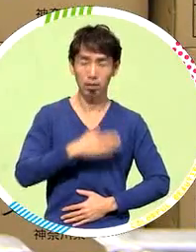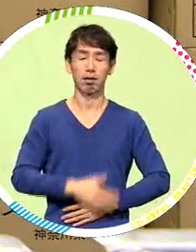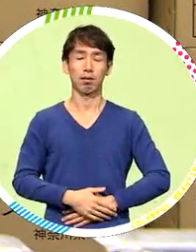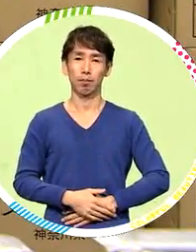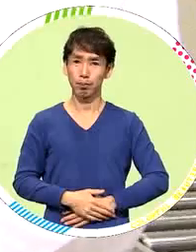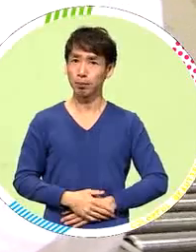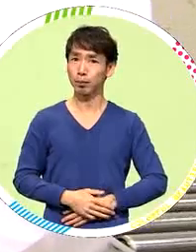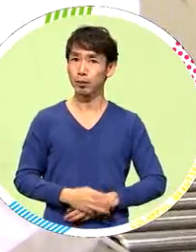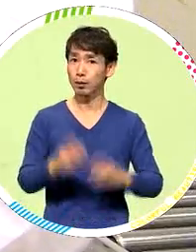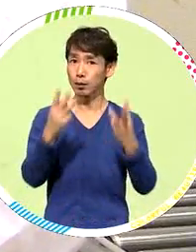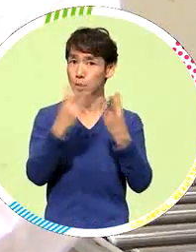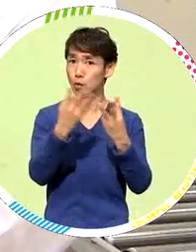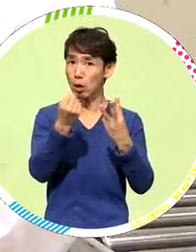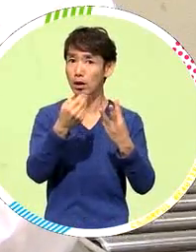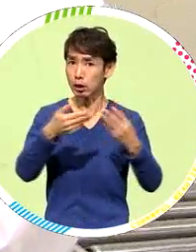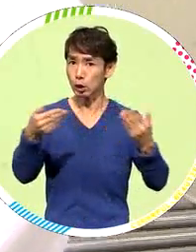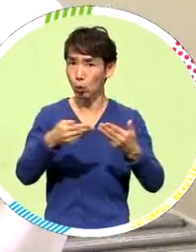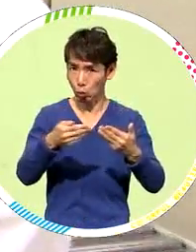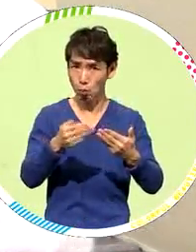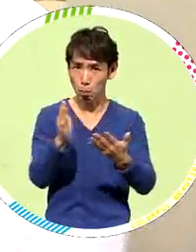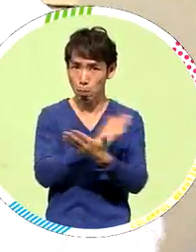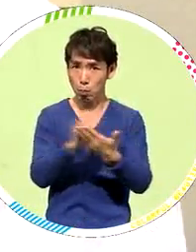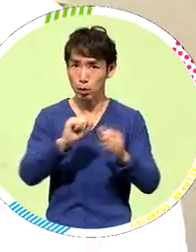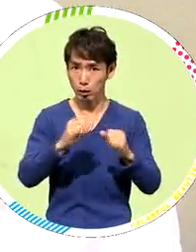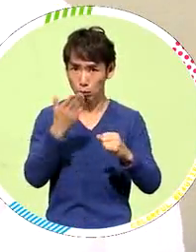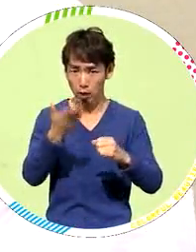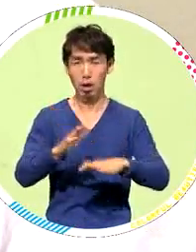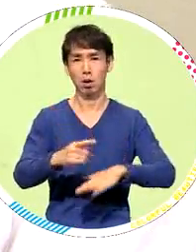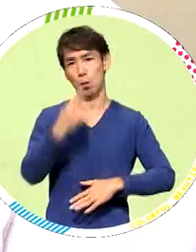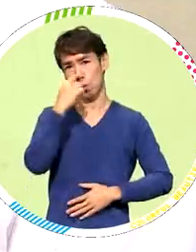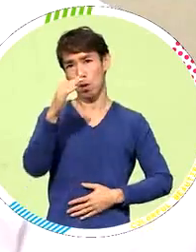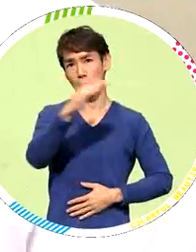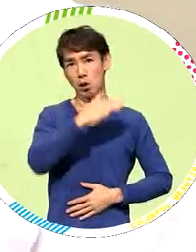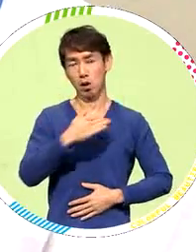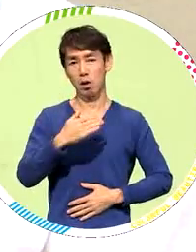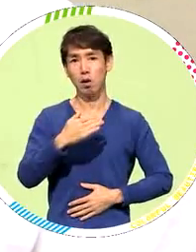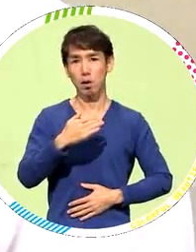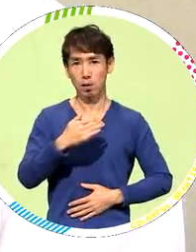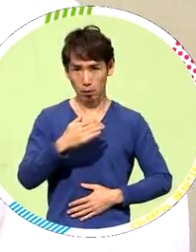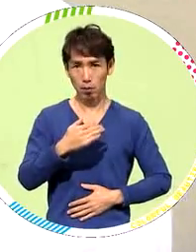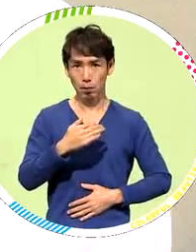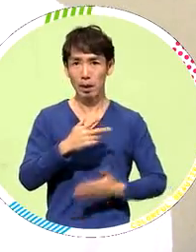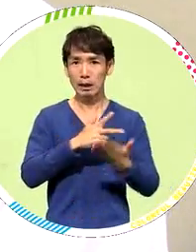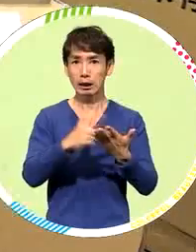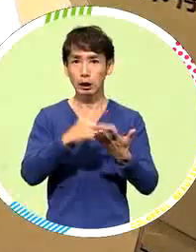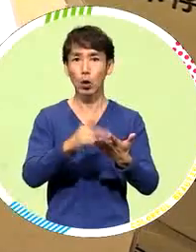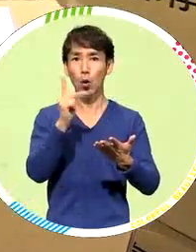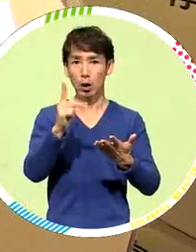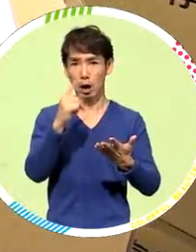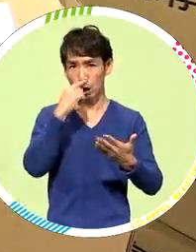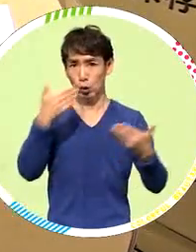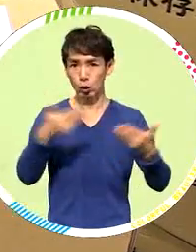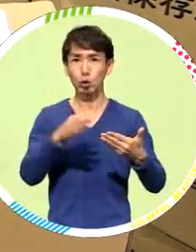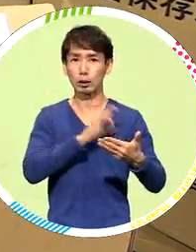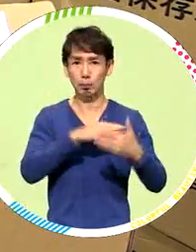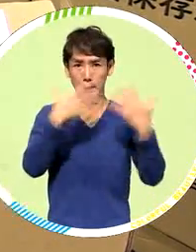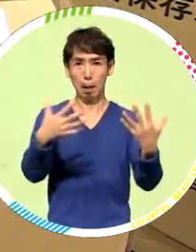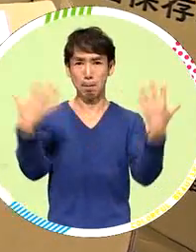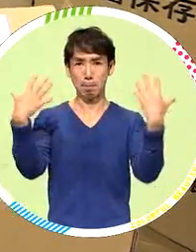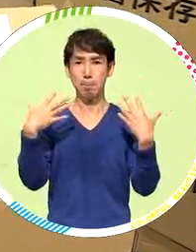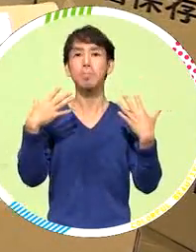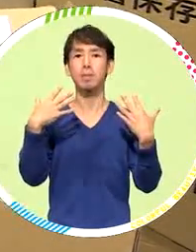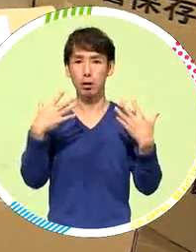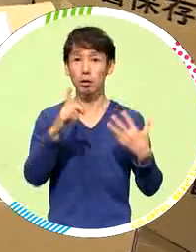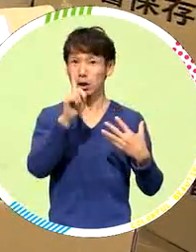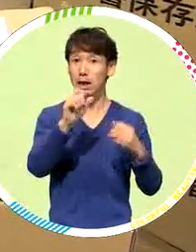それは何人くらいで作業してるんですかあの我々の資料課の職員みんなであるんですけども一度にあるのは1人